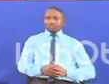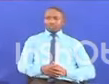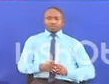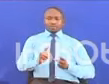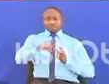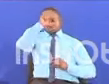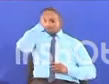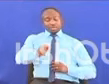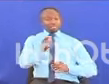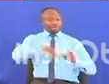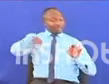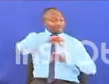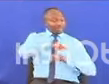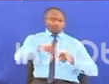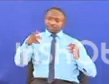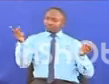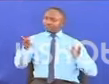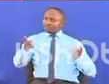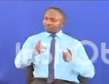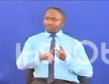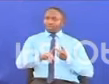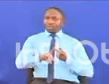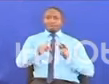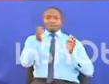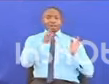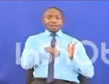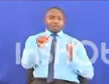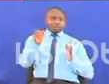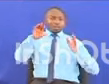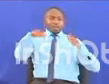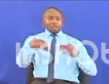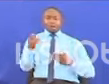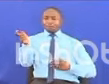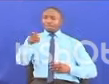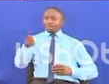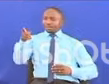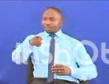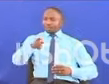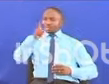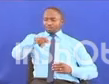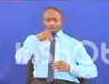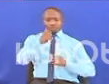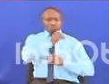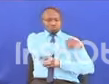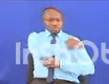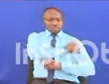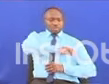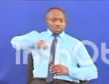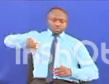Mheshimiwa Mwenyekiti, hali kadhalika malipo au madeni ya watumishi wetu